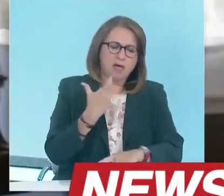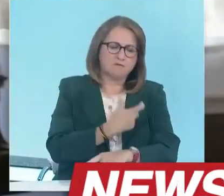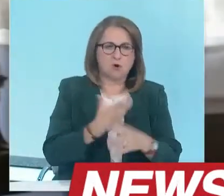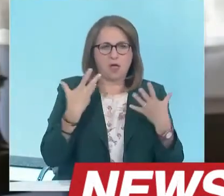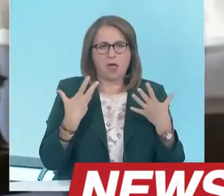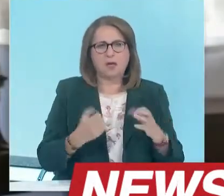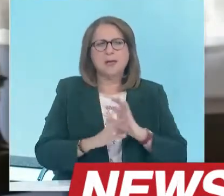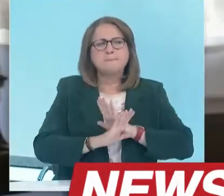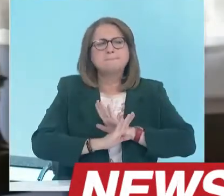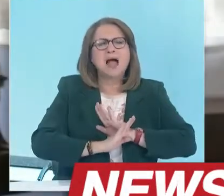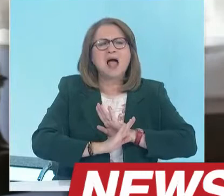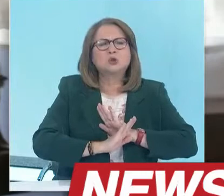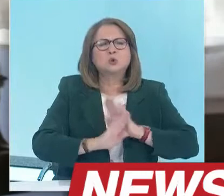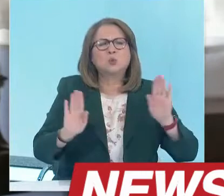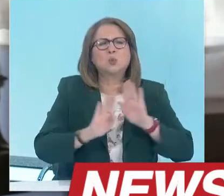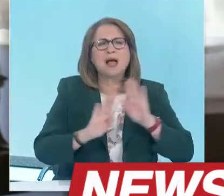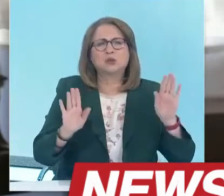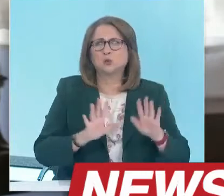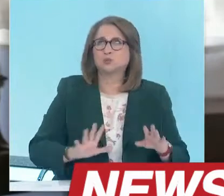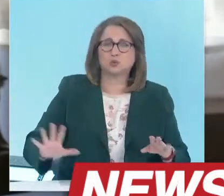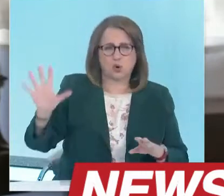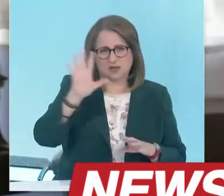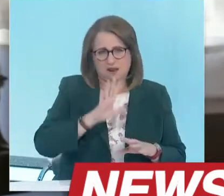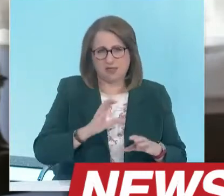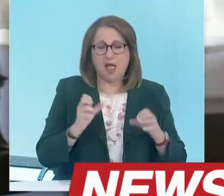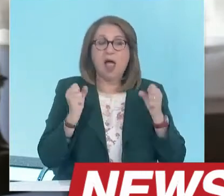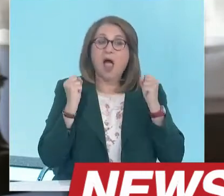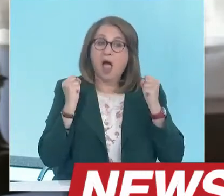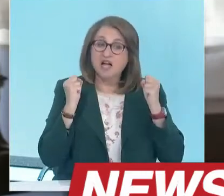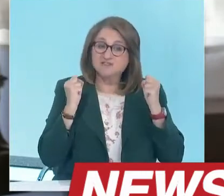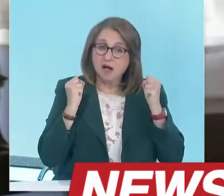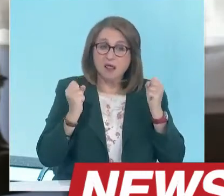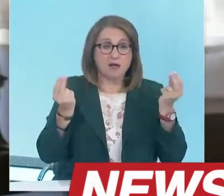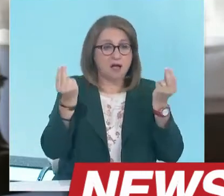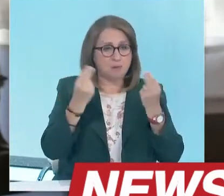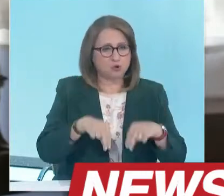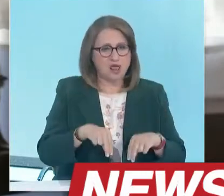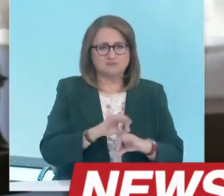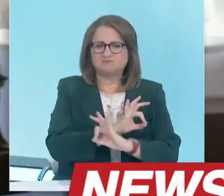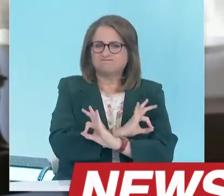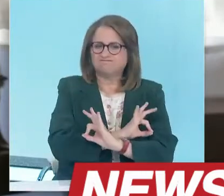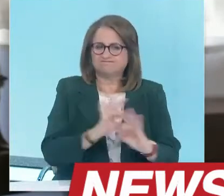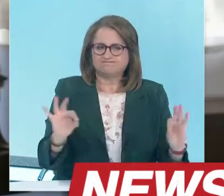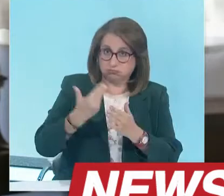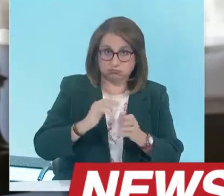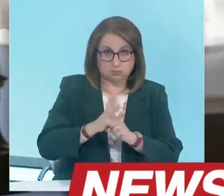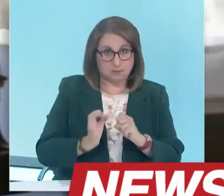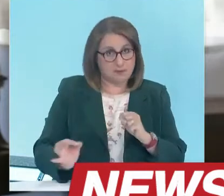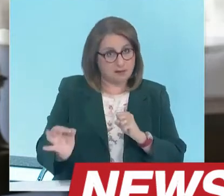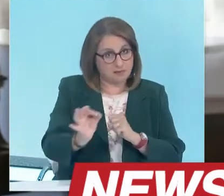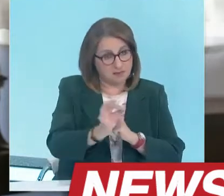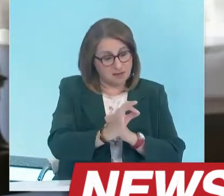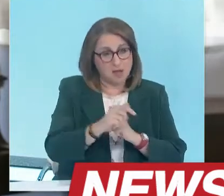Στην αλφάβητο της άσκησης κυβερνητικής πολιτικής, το πρώτο ψηφίο είναι η ανάγκη για εθνική ενότητα και κοινωνική γαλήνη. Ο Κυριάκος Μητσοτάκης